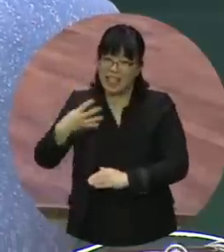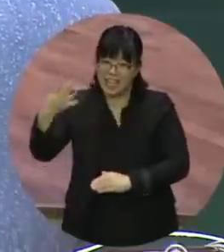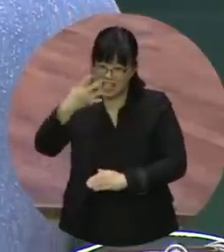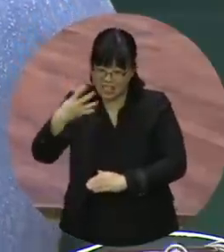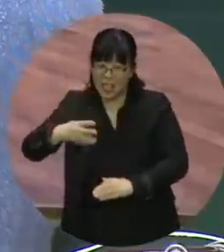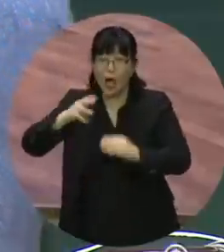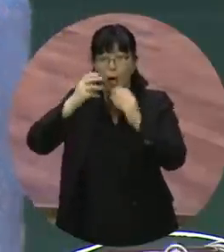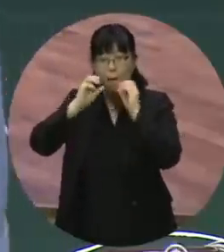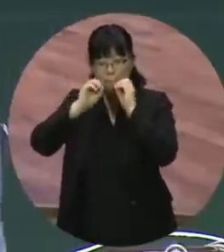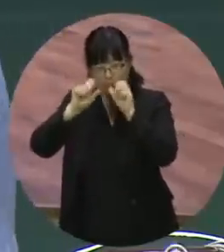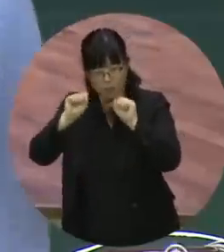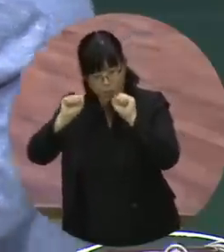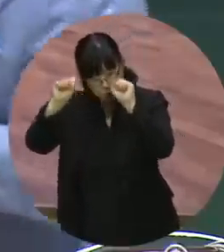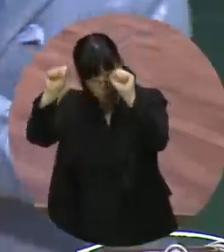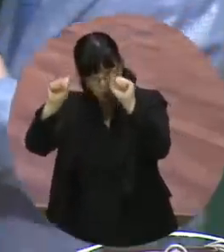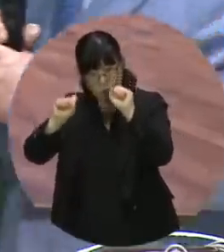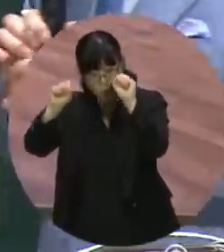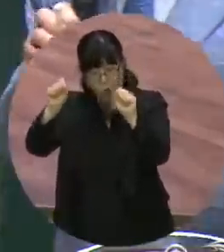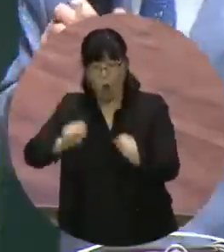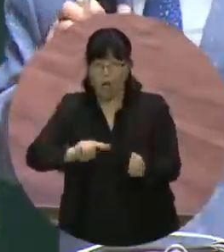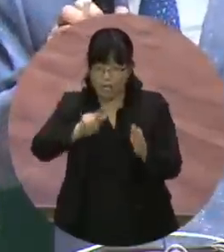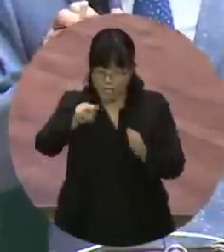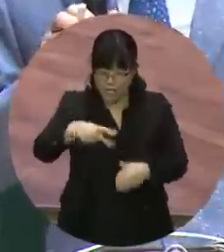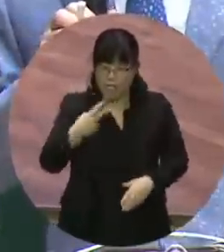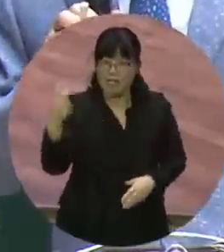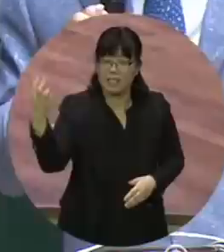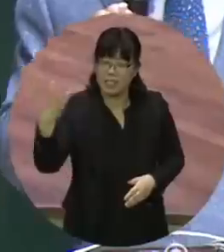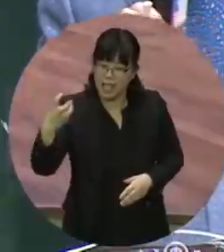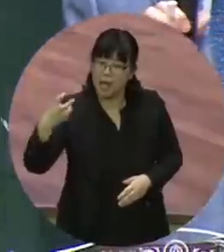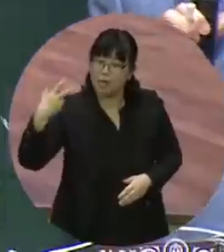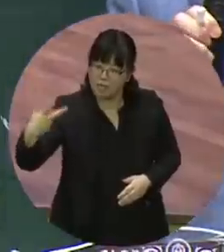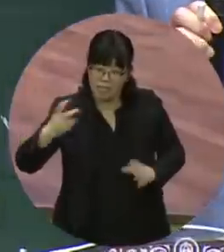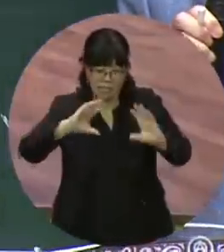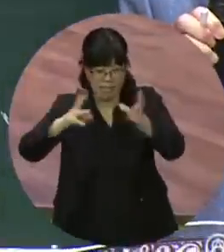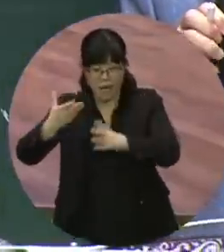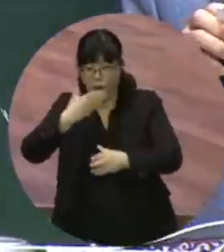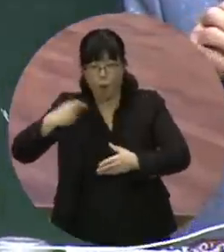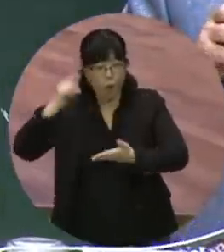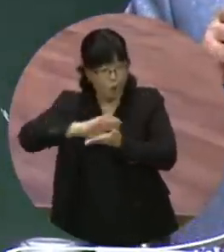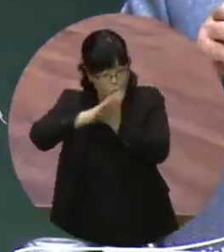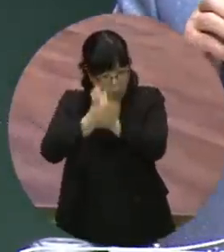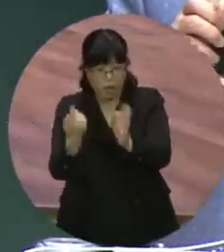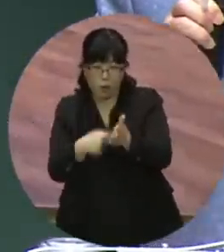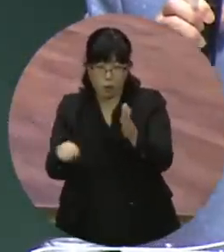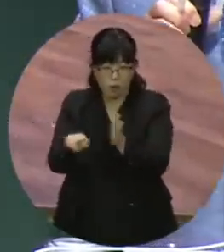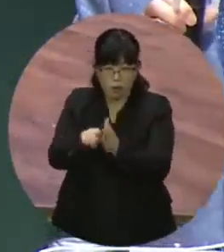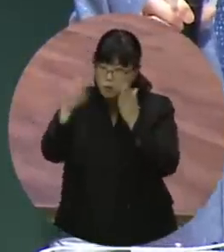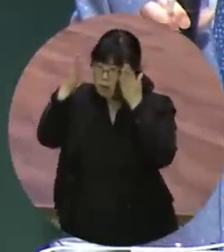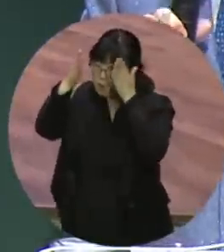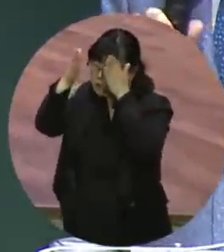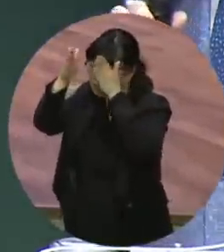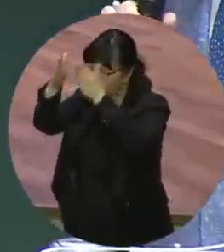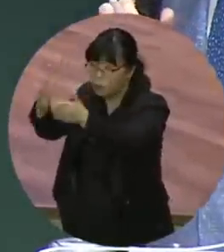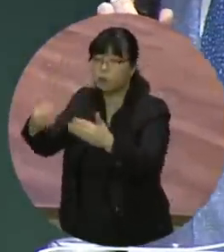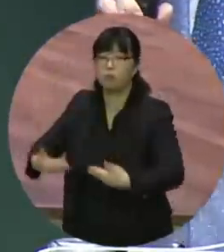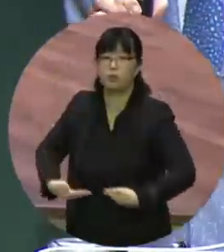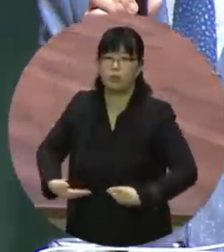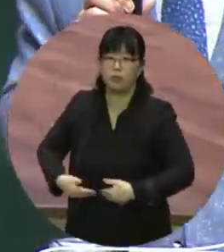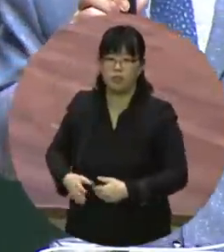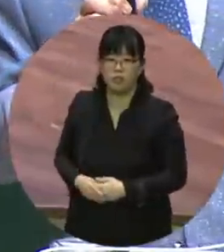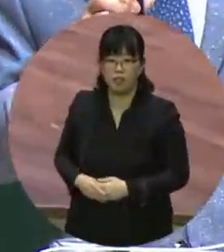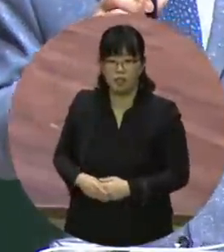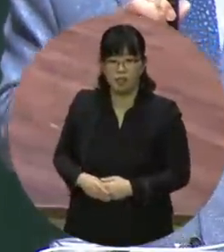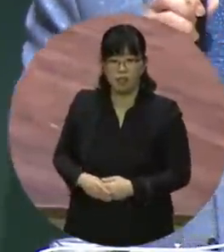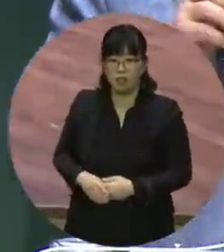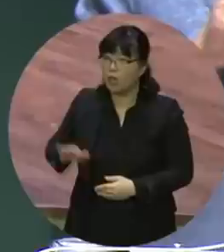이것이 이거 자 이것을 위해서 교회가 존재하는 거예요. 여기에 여러분이 포커스를 맞춰야 돼요. 아이고 목사님 나 지금